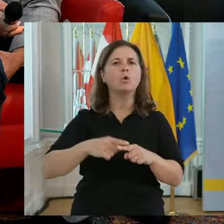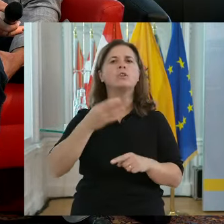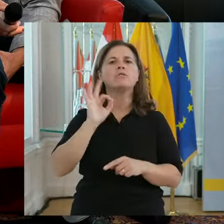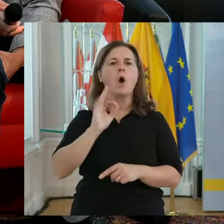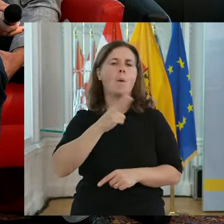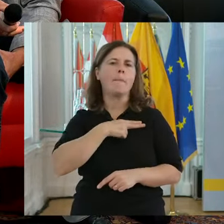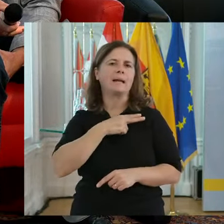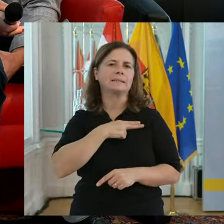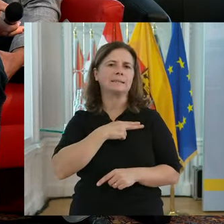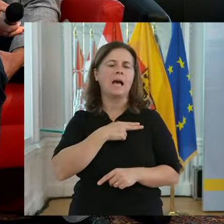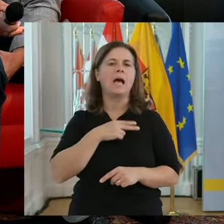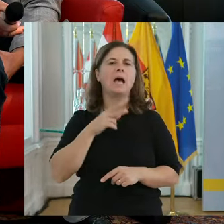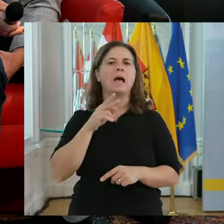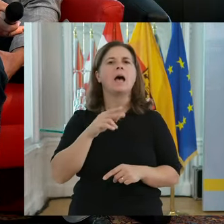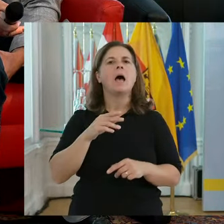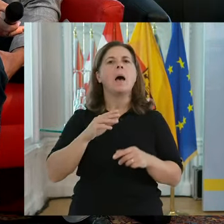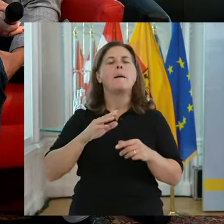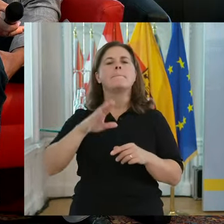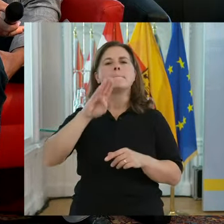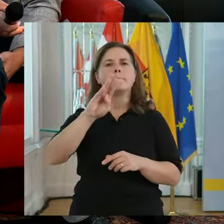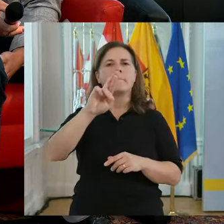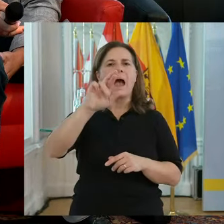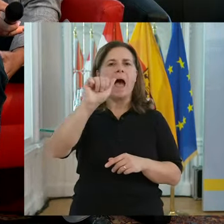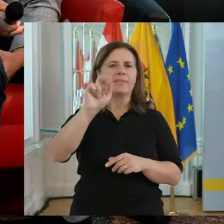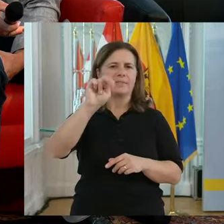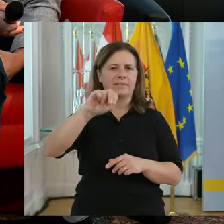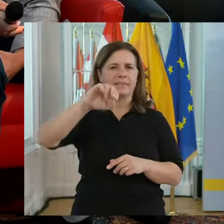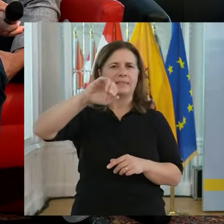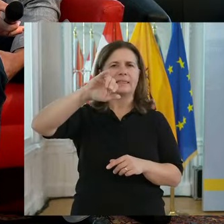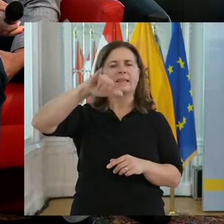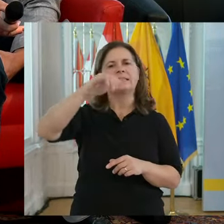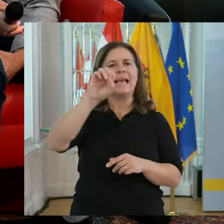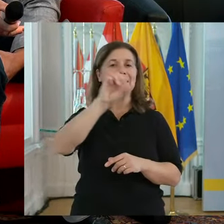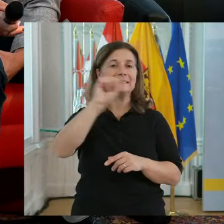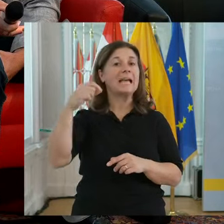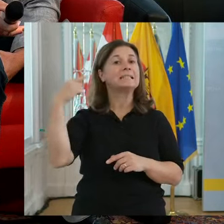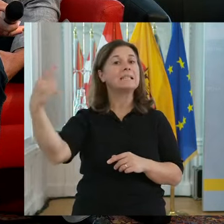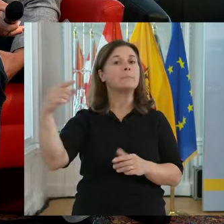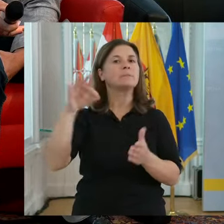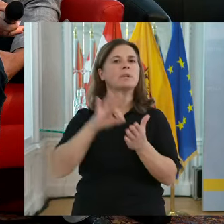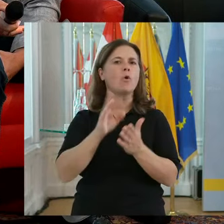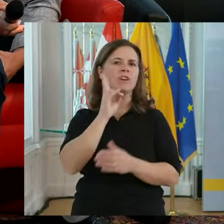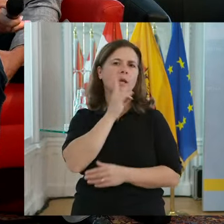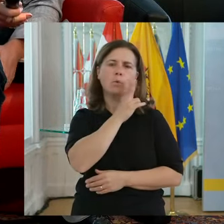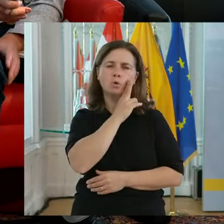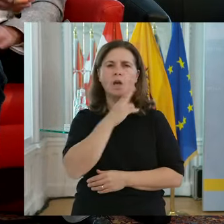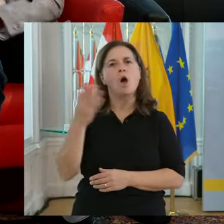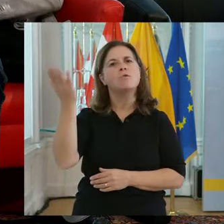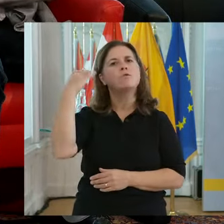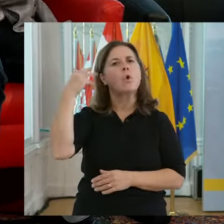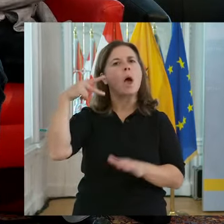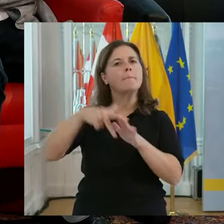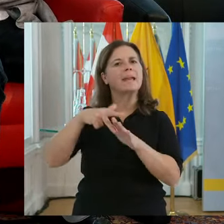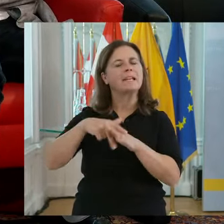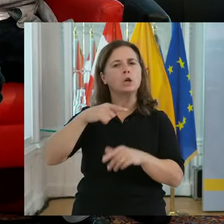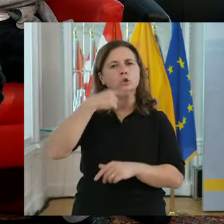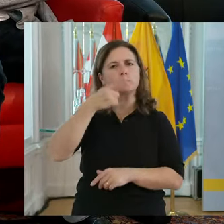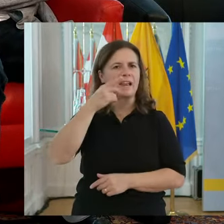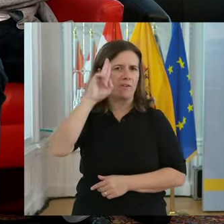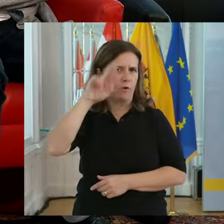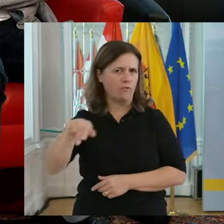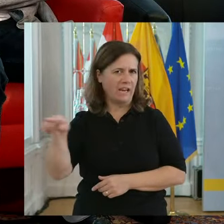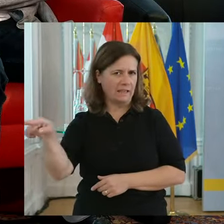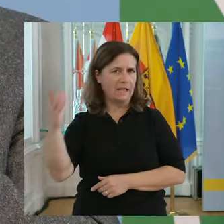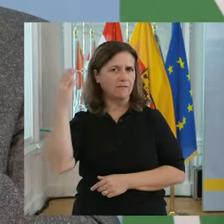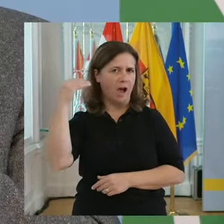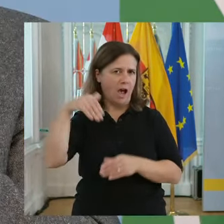Magistra Karin Pranjes, die selbst betroffene Mutter ist, früher Behindertensprecherin von Wien